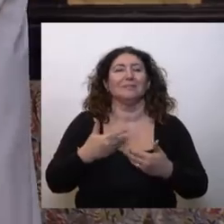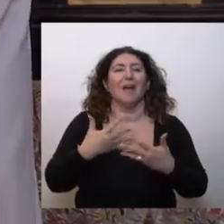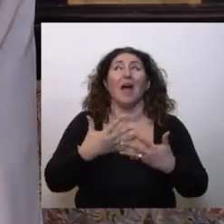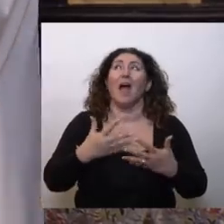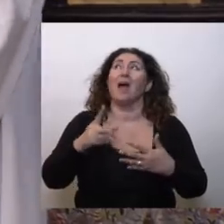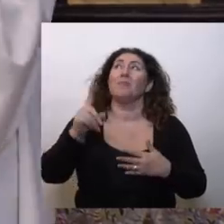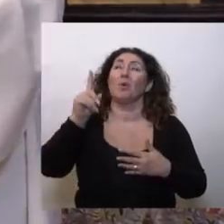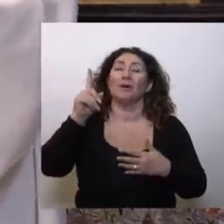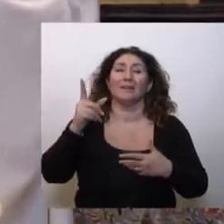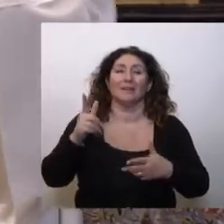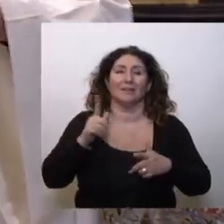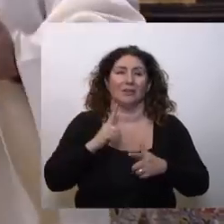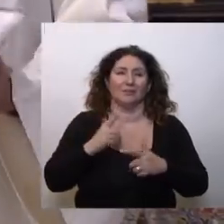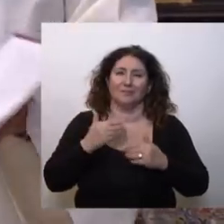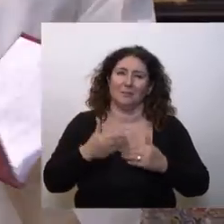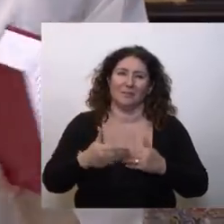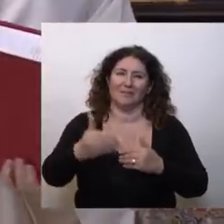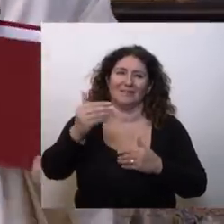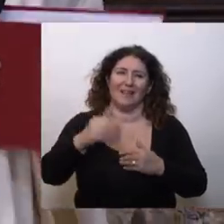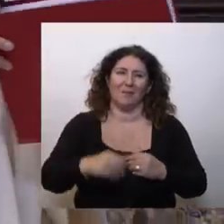sempre.